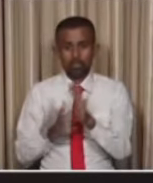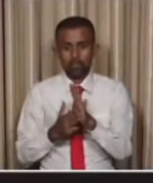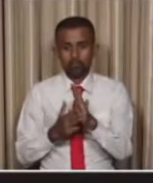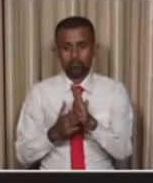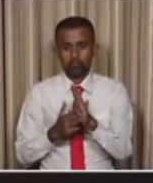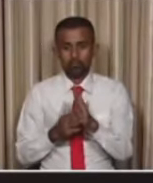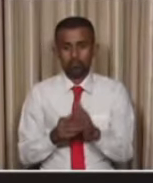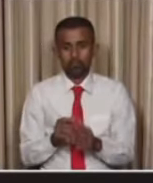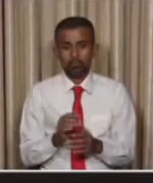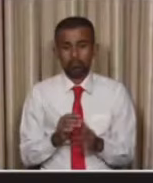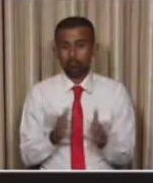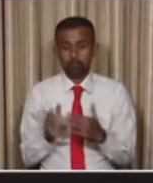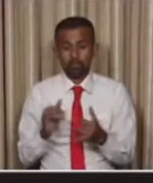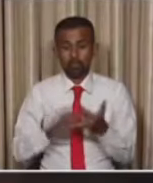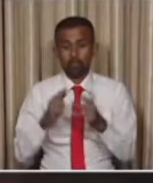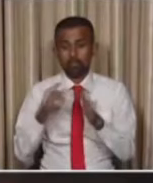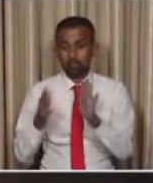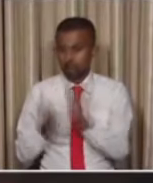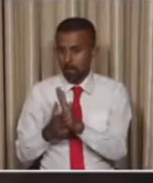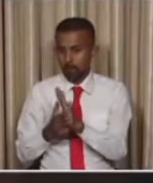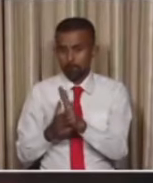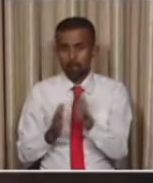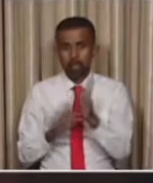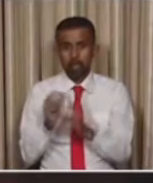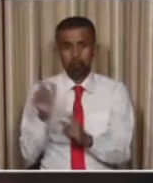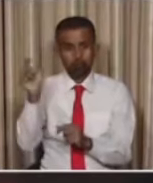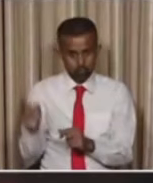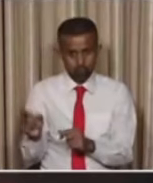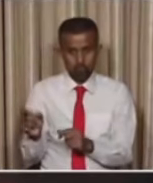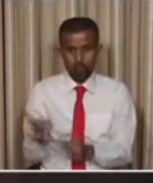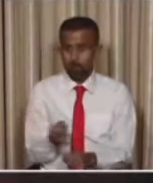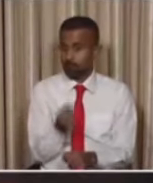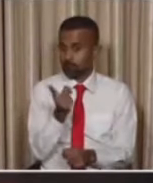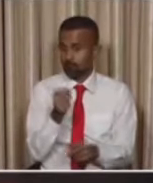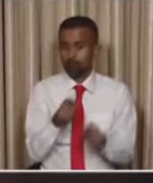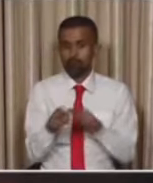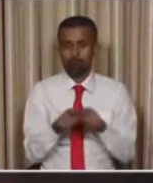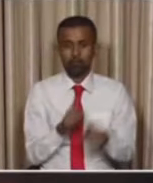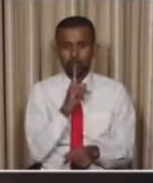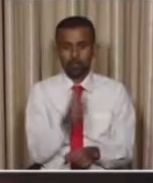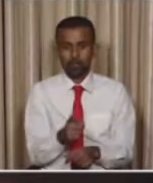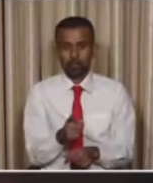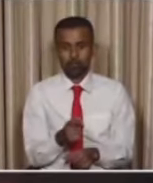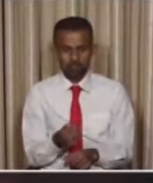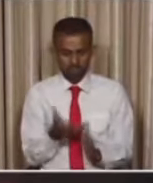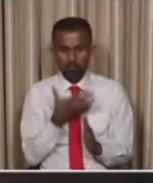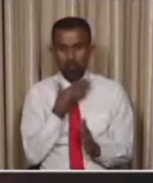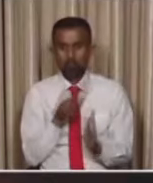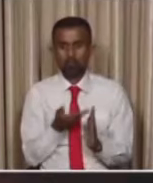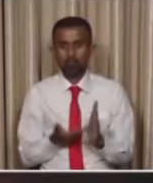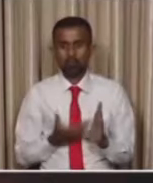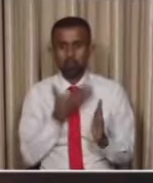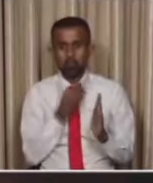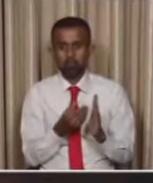ගන්න ඔබතුමා නෙවෙයි. අනිත් එක සේමසිංහ ඇමතිතුමා තර්ජනාත්මකව කියනවා මේ බොරුවක් කරලා තියෙන්නේ. මේ